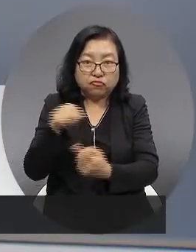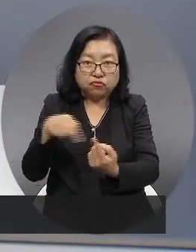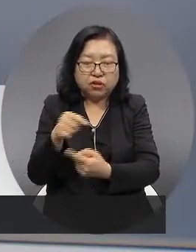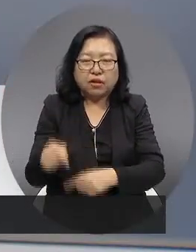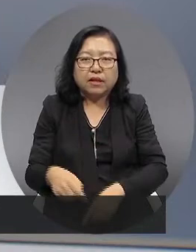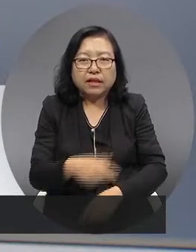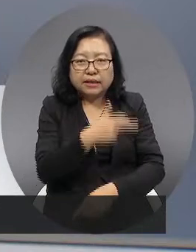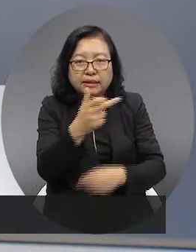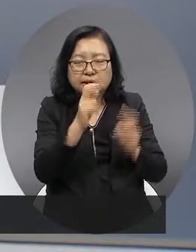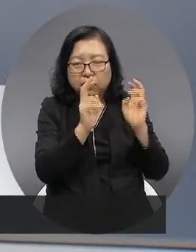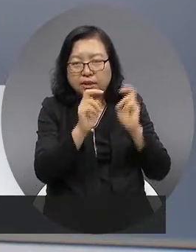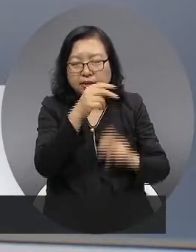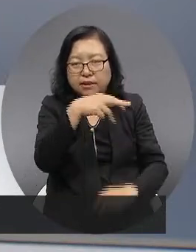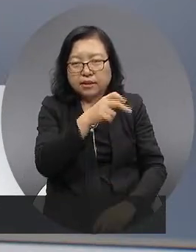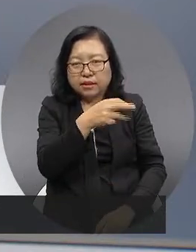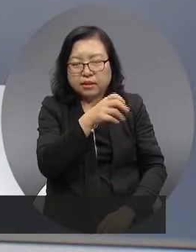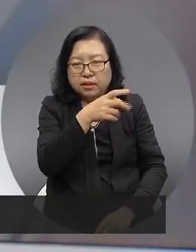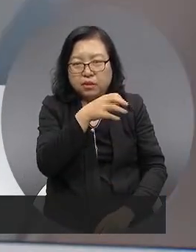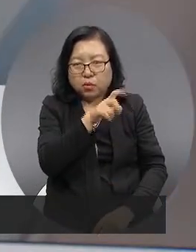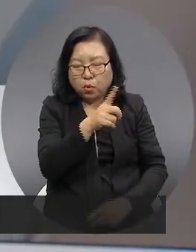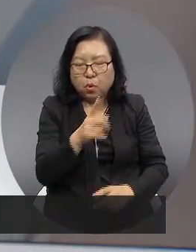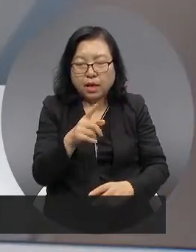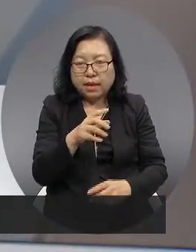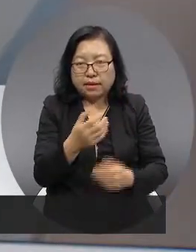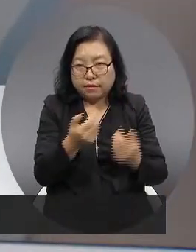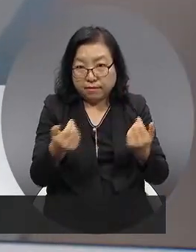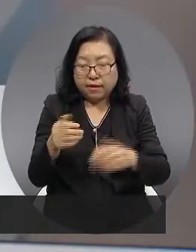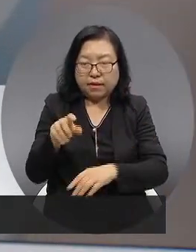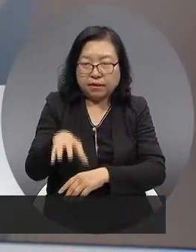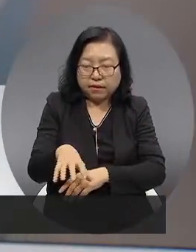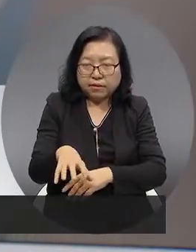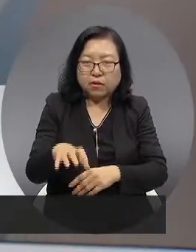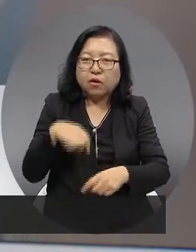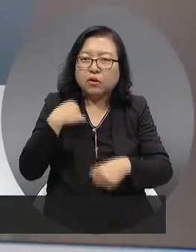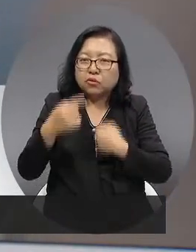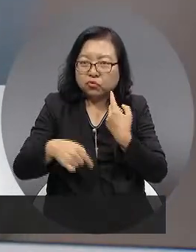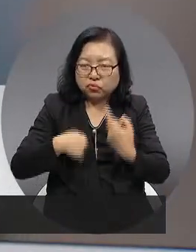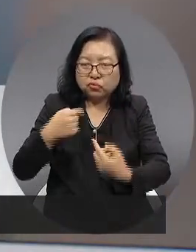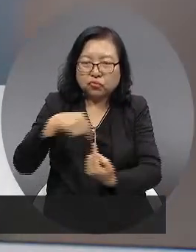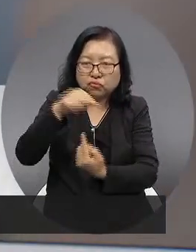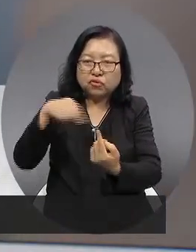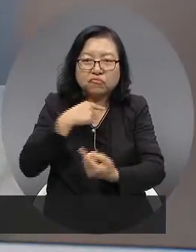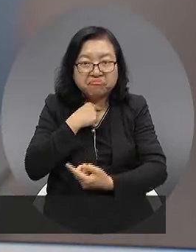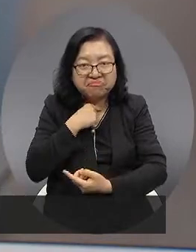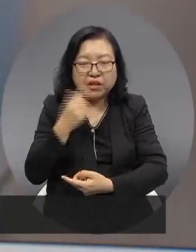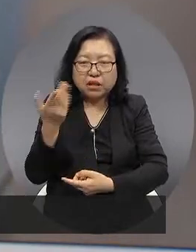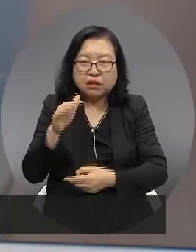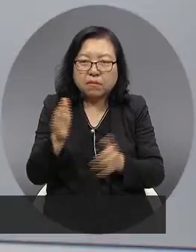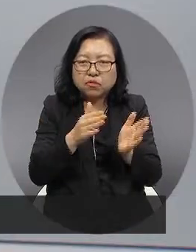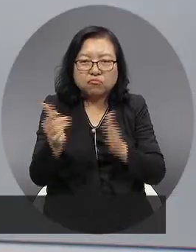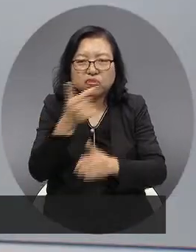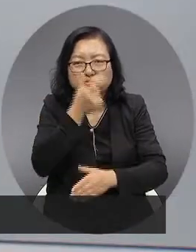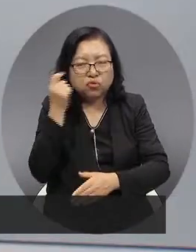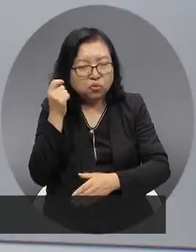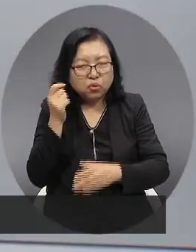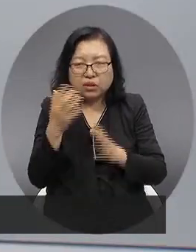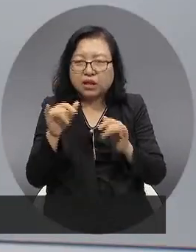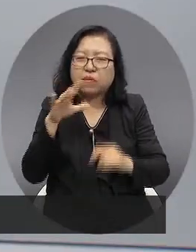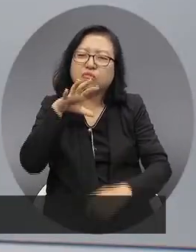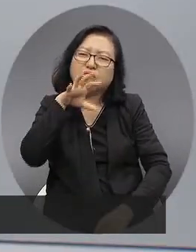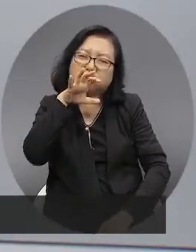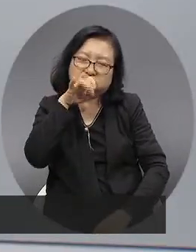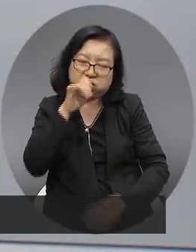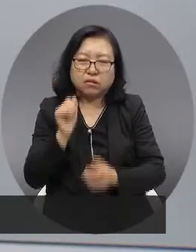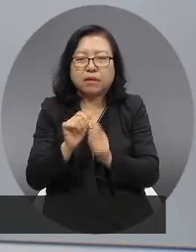맞서 지역 택시업계가 자생력을 갖겠다는 건데요. 그러나 준비 부족으로 이용자들의 불만이 늘고 있습니다.